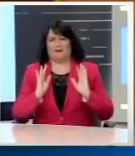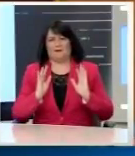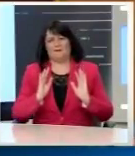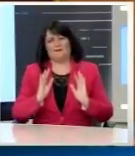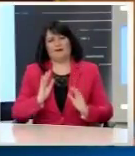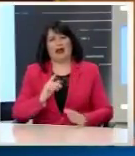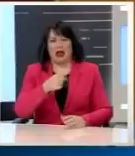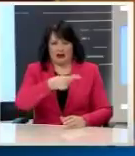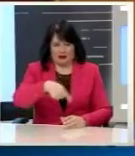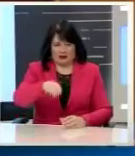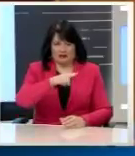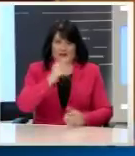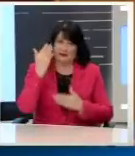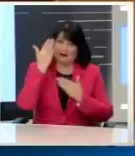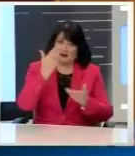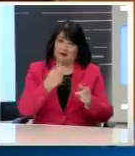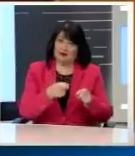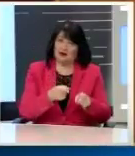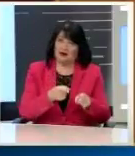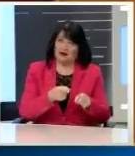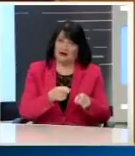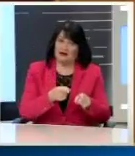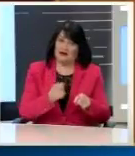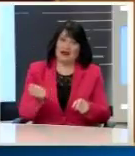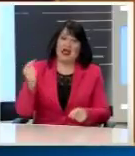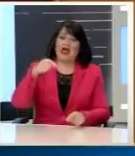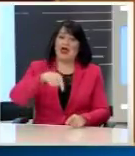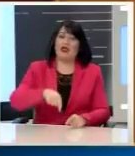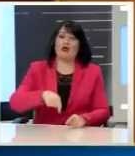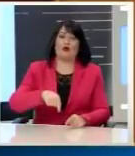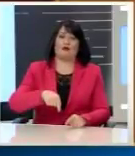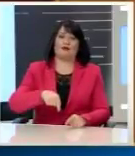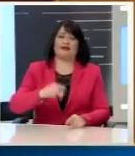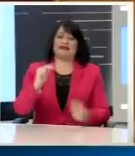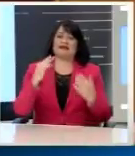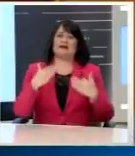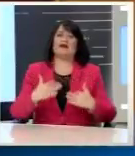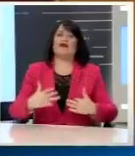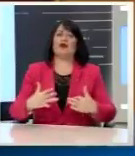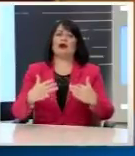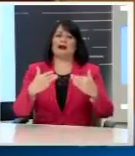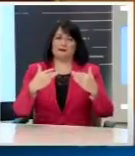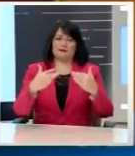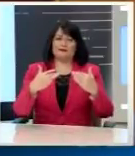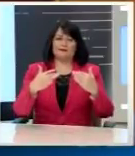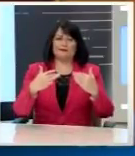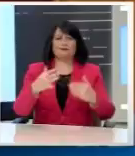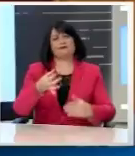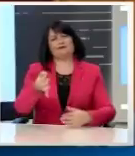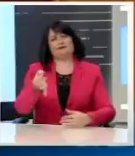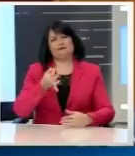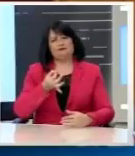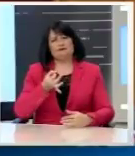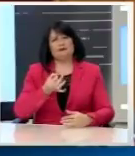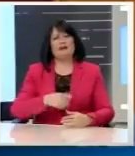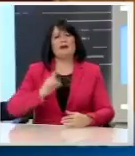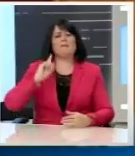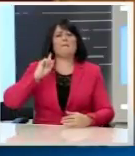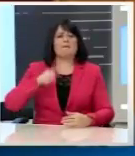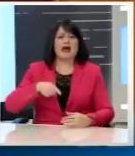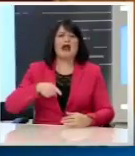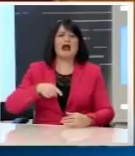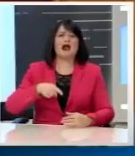ότι σας τιμά να έρχεστε σε αυτήν εδώ την αίθουσα και να επικαλείστε παράνομα αποκτηθεί